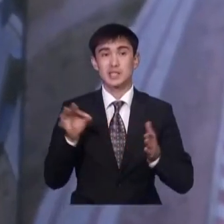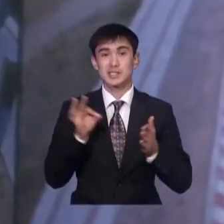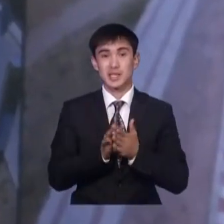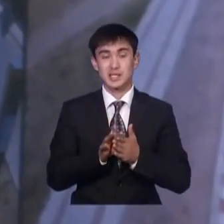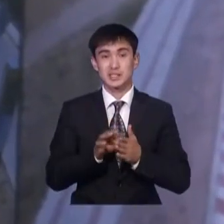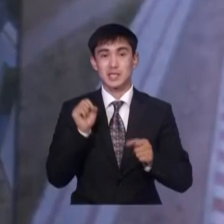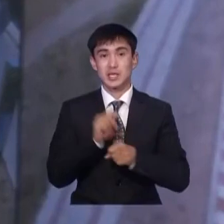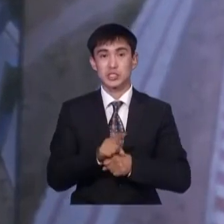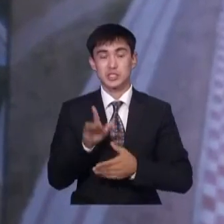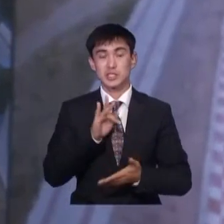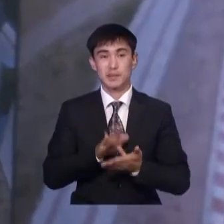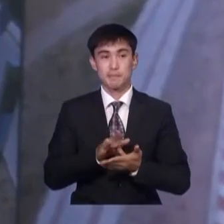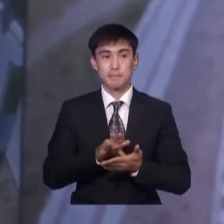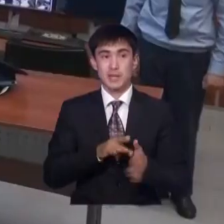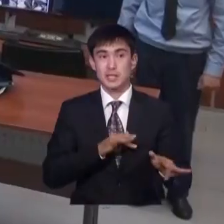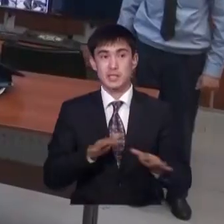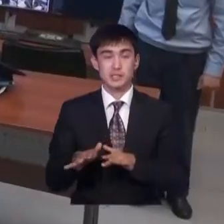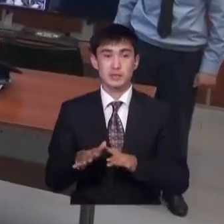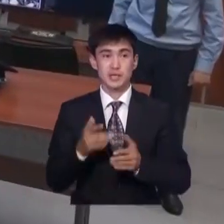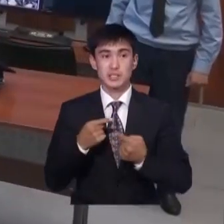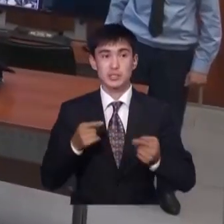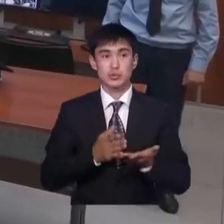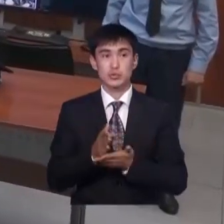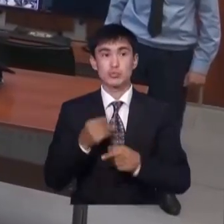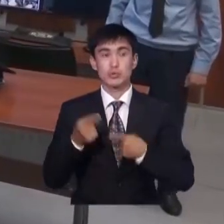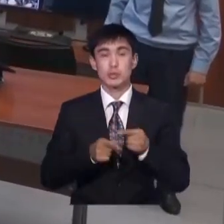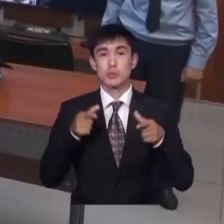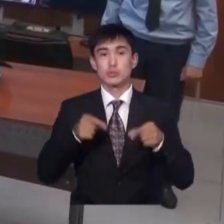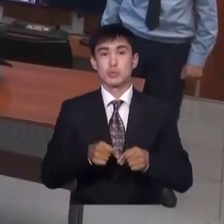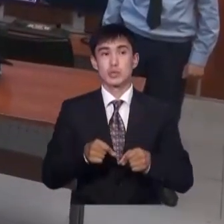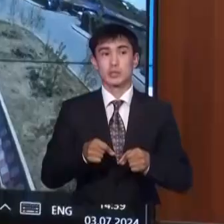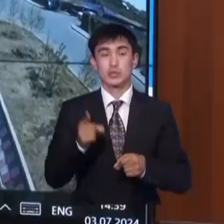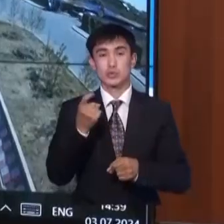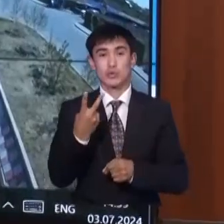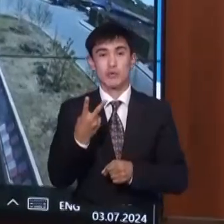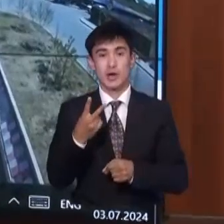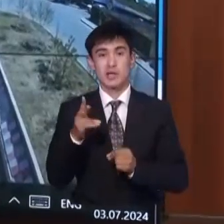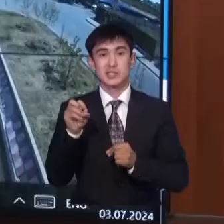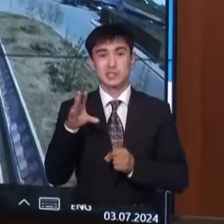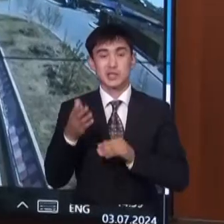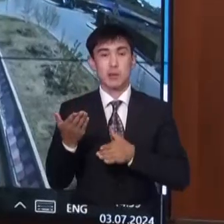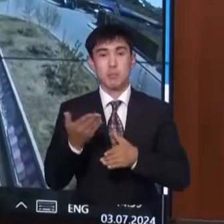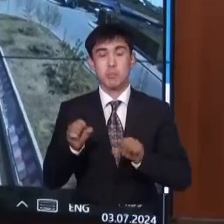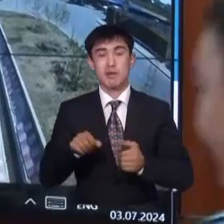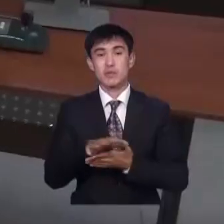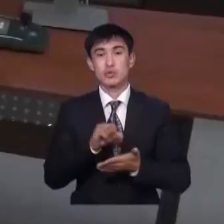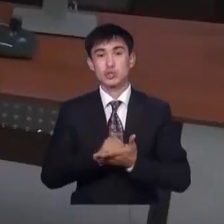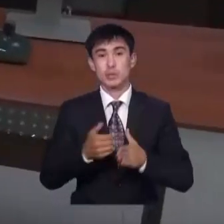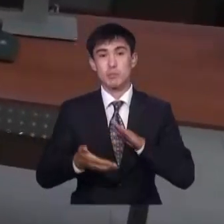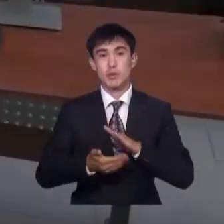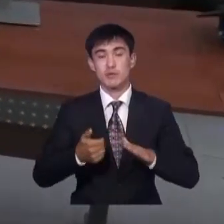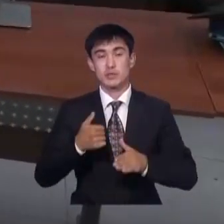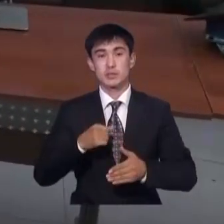и задачах центра, алгоритме действий различных служб после поступления на пульт 102 сигнала о правонарушении.